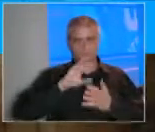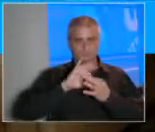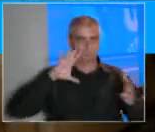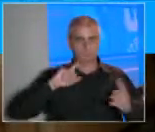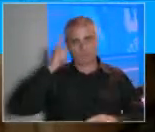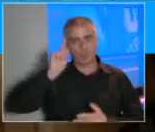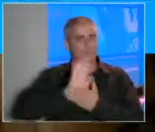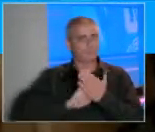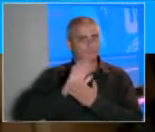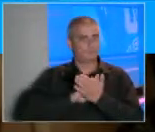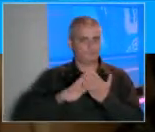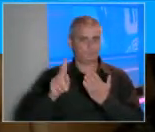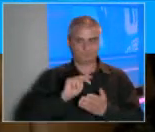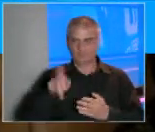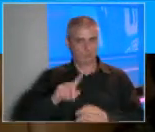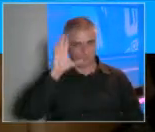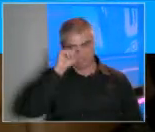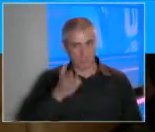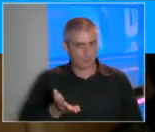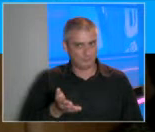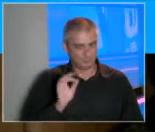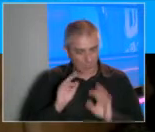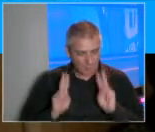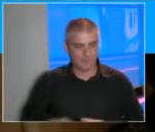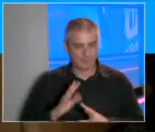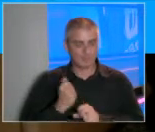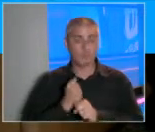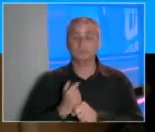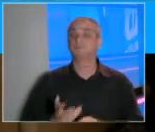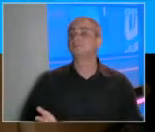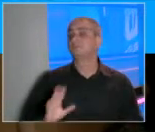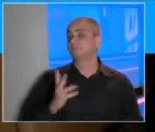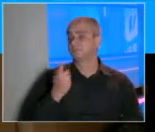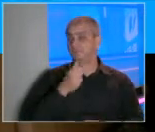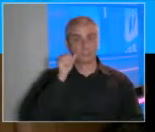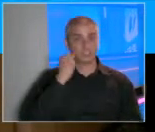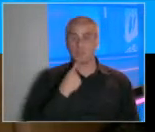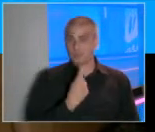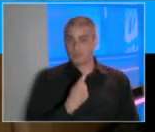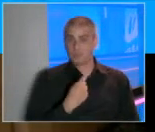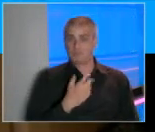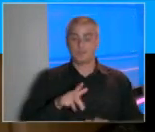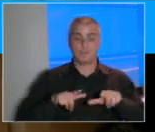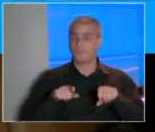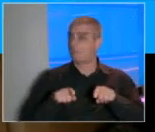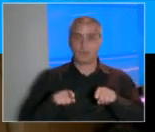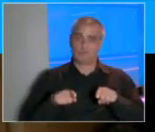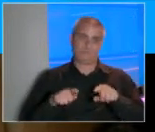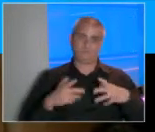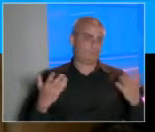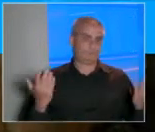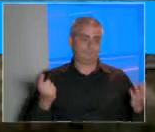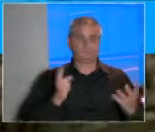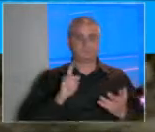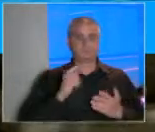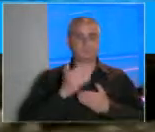ממודרים לגמרי מהעניין הלא קונספטואלי, מהעניין התכלס. אז מה שאשכנזי אומר היום זה שהמפות האלה